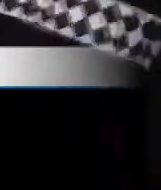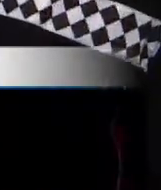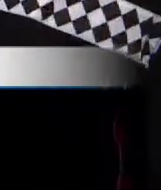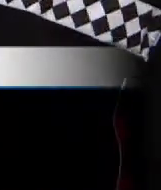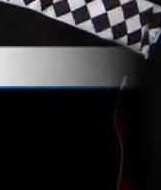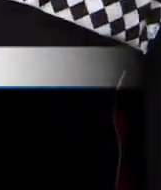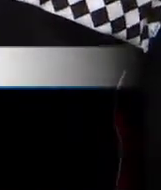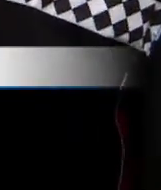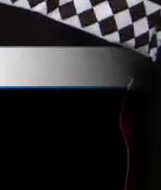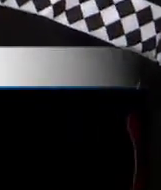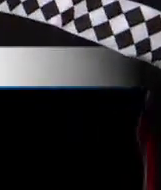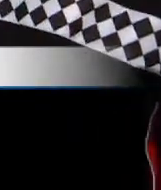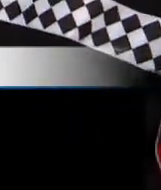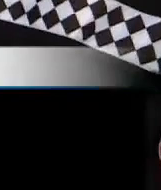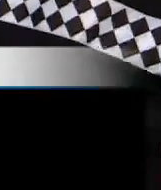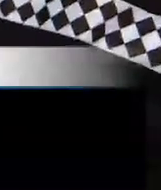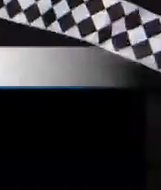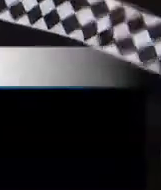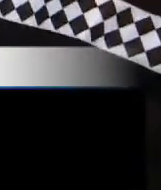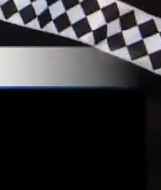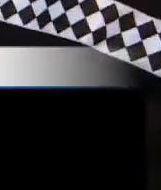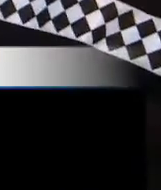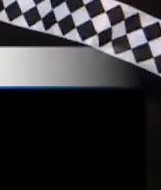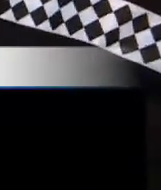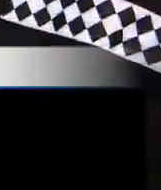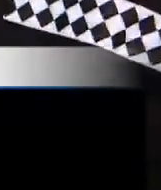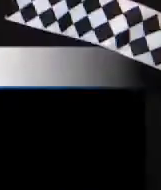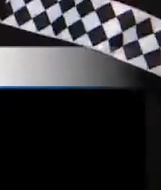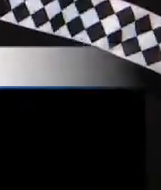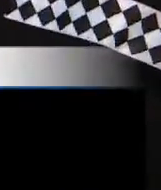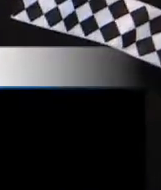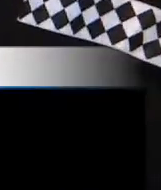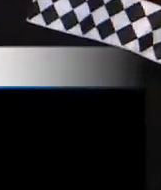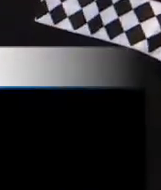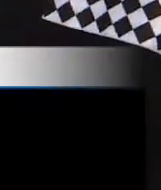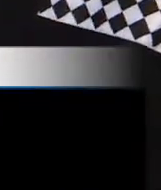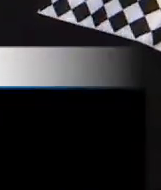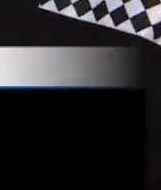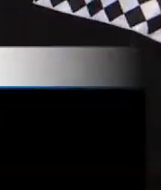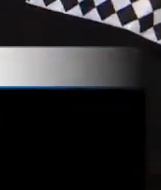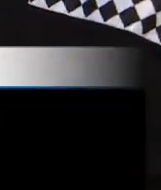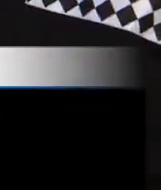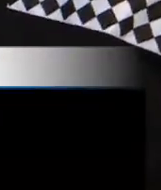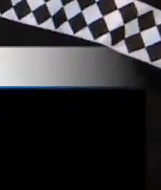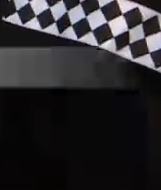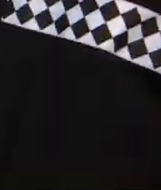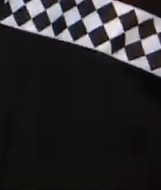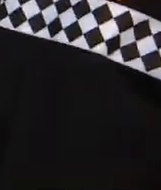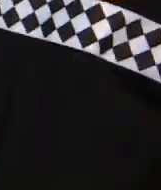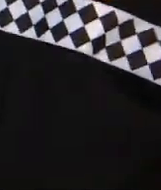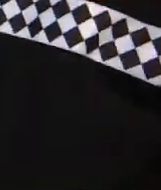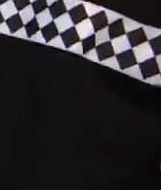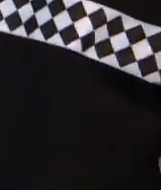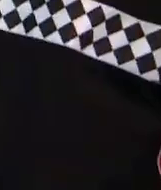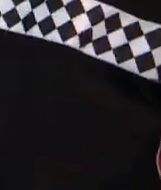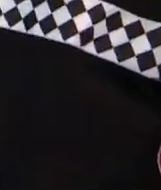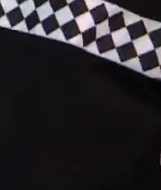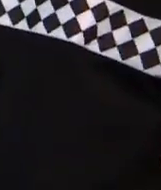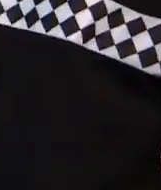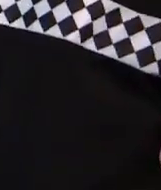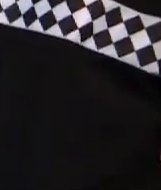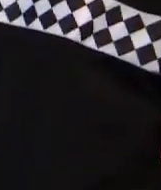것은 처음부터 응해 주셨으면 좋았을 텐데 이렇게 좀 요란하게 상황을 만든 점이 좀 안타깝습니다.